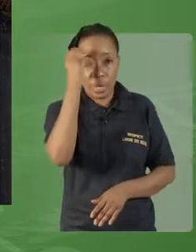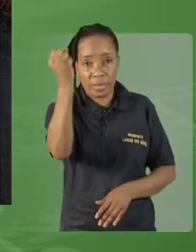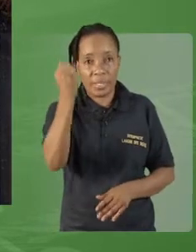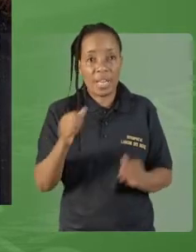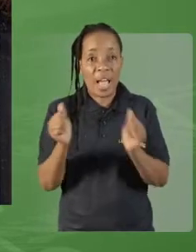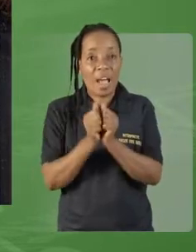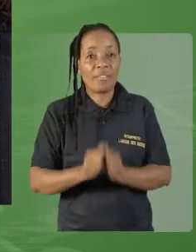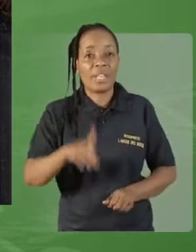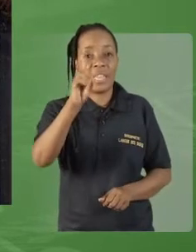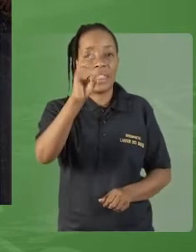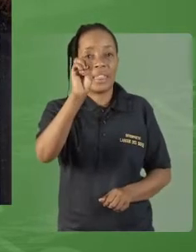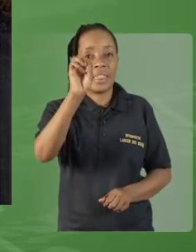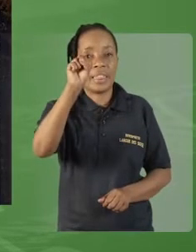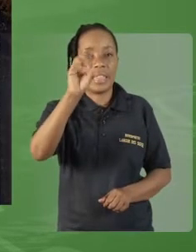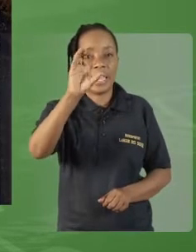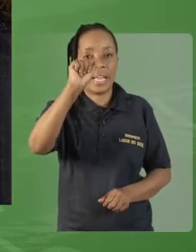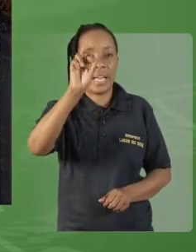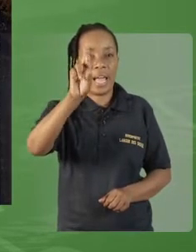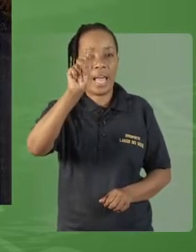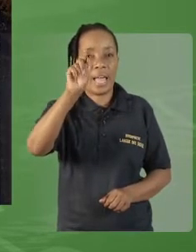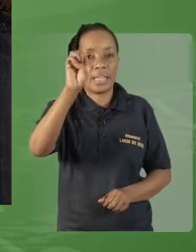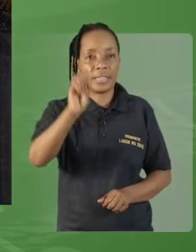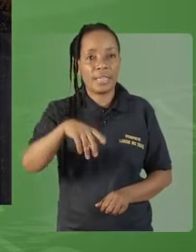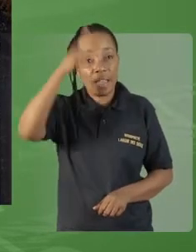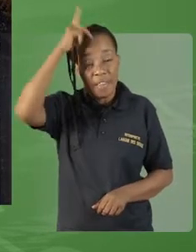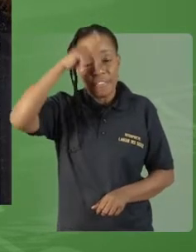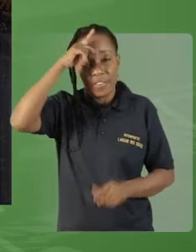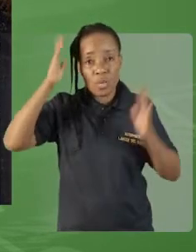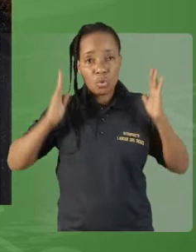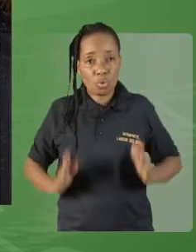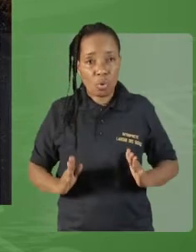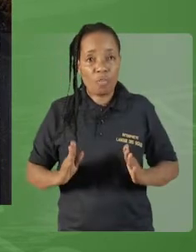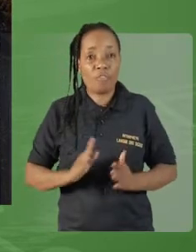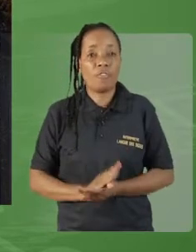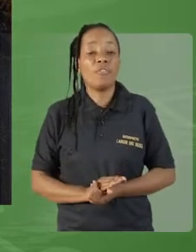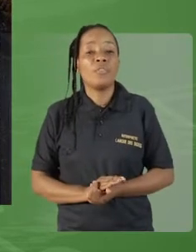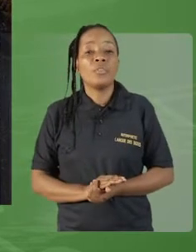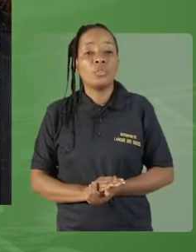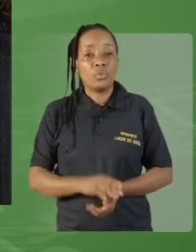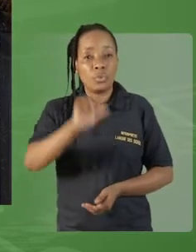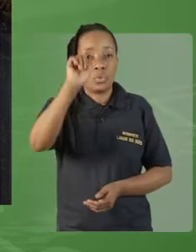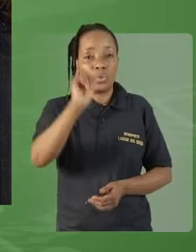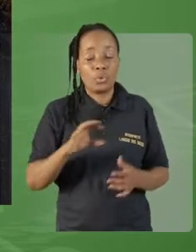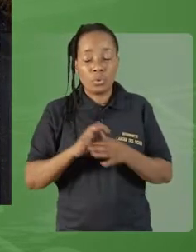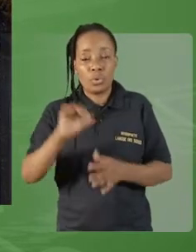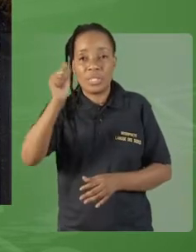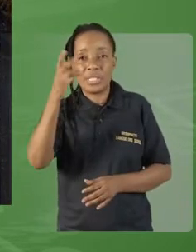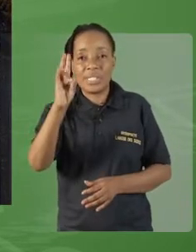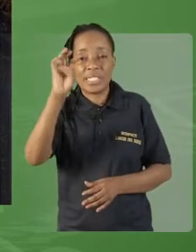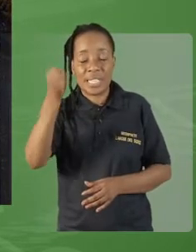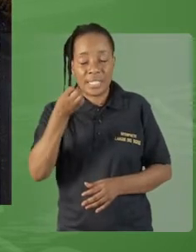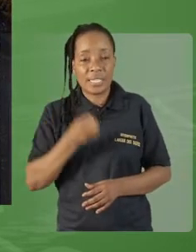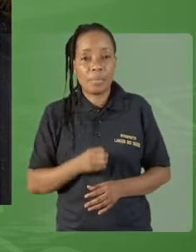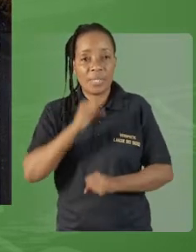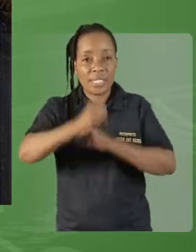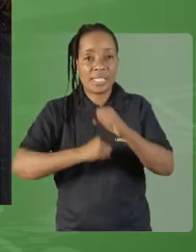Descartes, philosophe rationaliste du XVIIe siècle, dans son œuvre « Le discours de